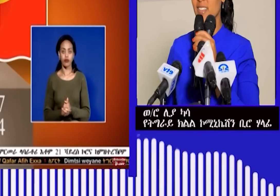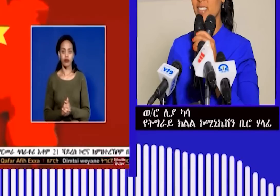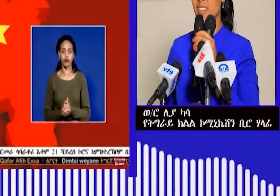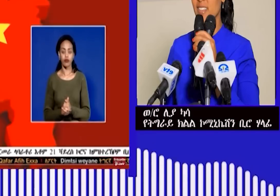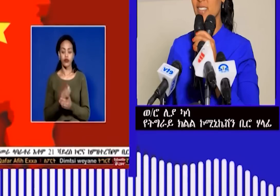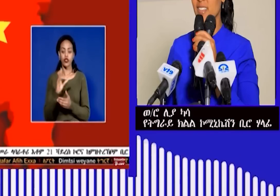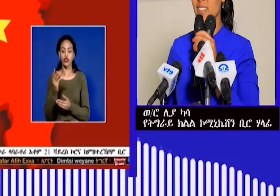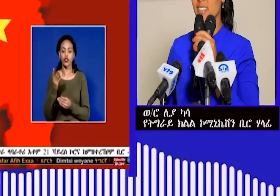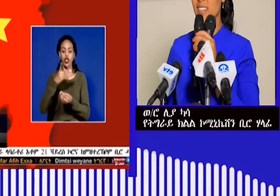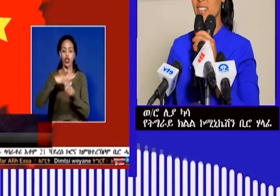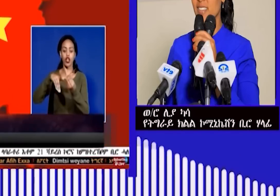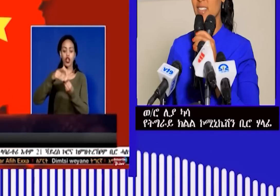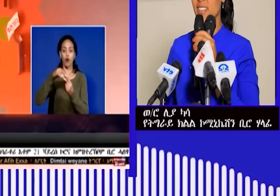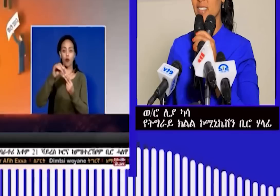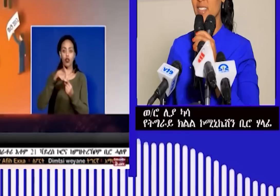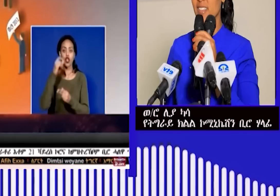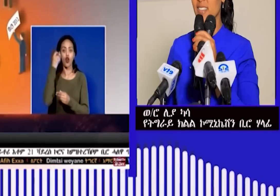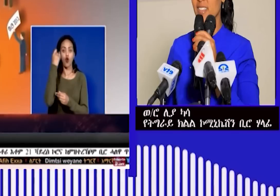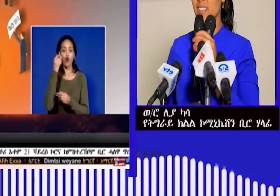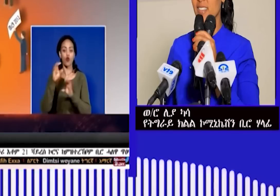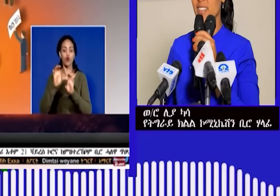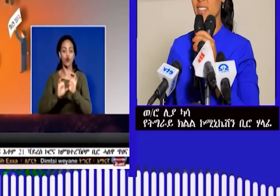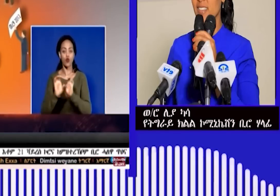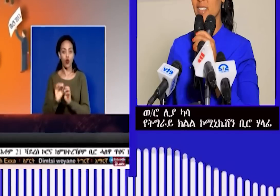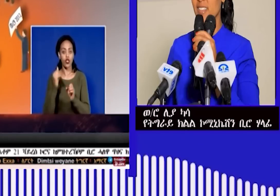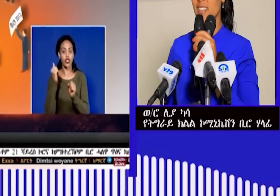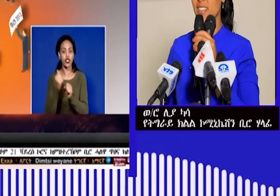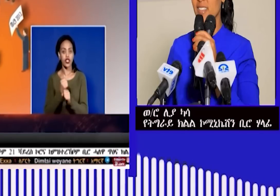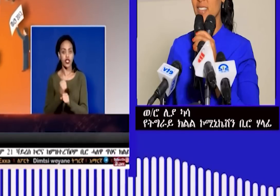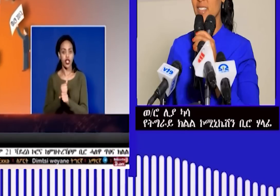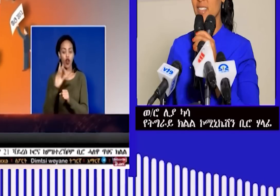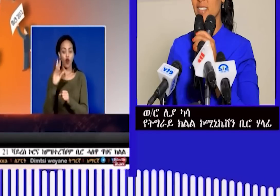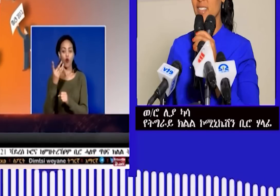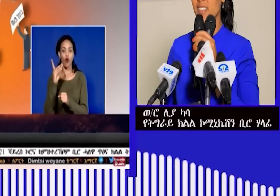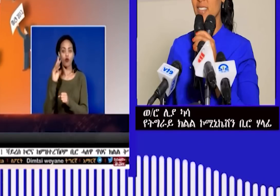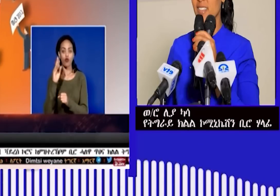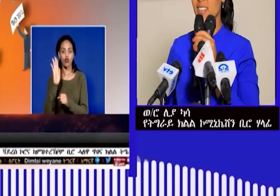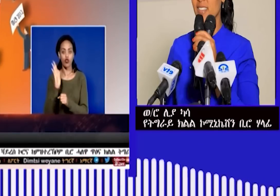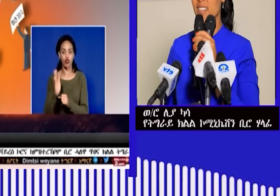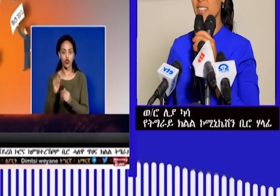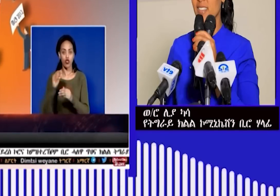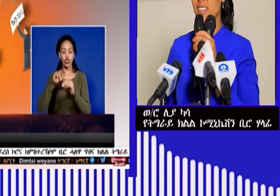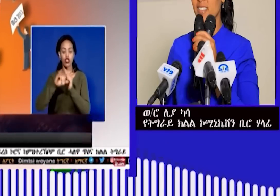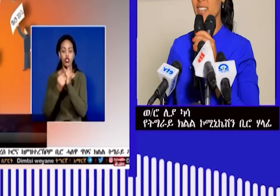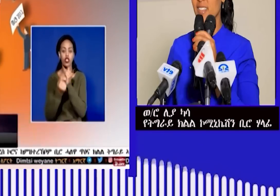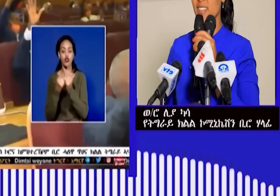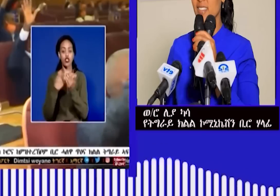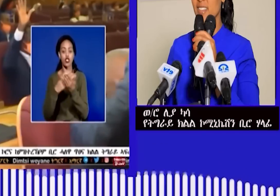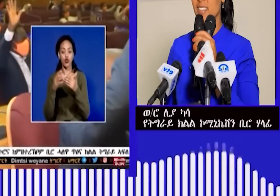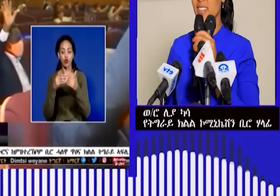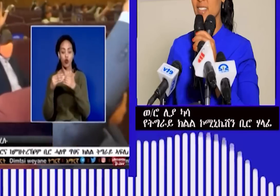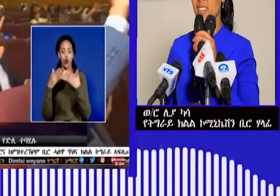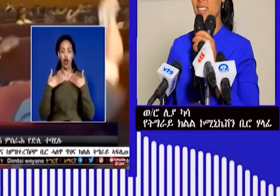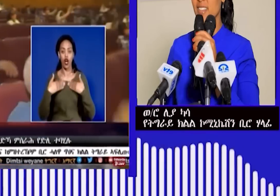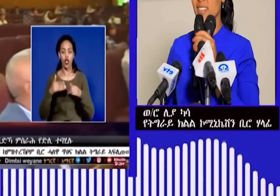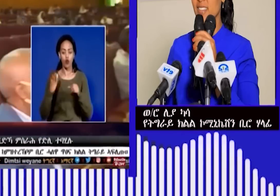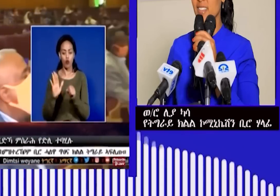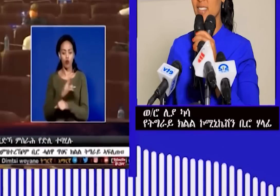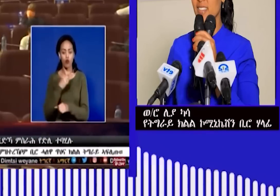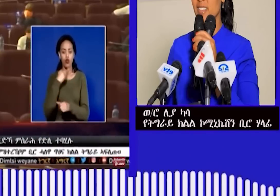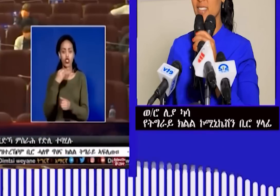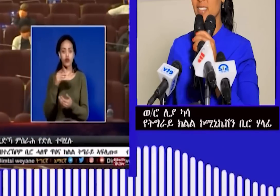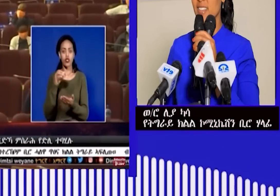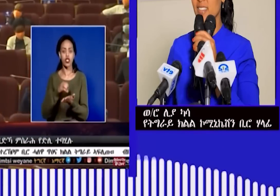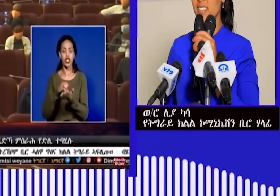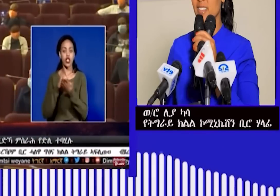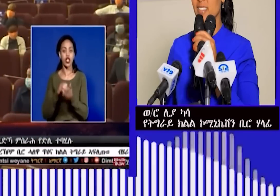ብለን ለምንወስደው እንደ ክልል መንግስት በአግባቡ ግን በሚመለከተው አካል በምክር ቤትም በተለያየ ውሳኔዎችም የተላለፉ ነገሮች ግን